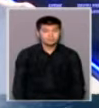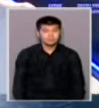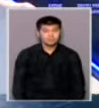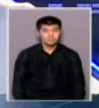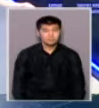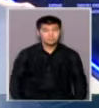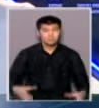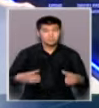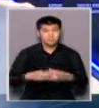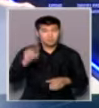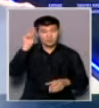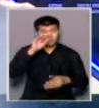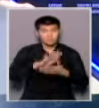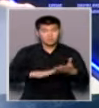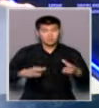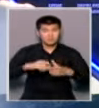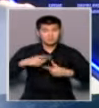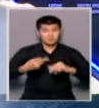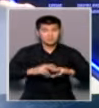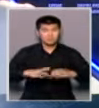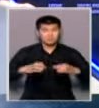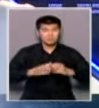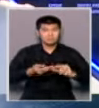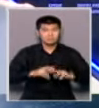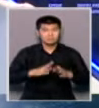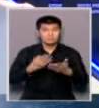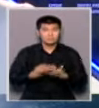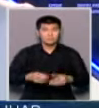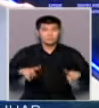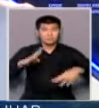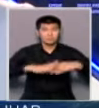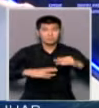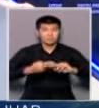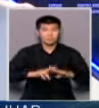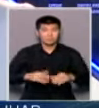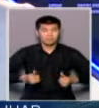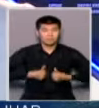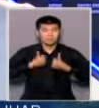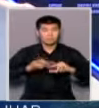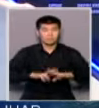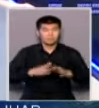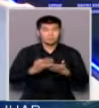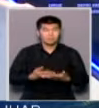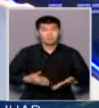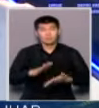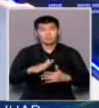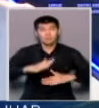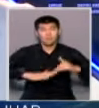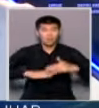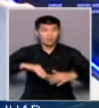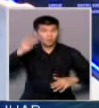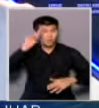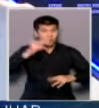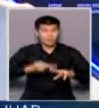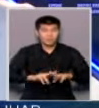Поступив по программе «Болашақ», мы продолжили обучение по полученной в Казахстане специальности. Там старались совмещать теоретические и практические знания.